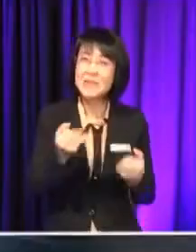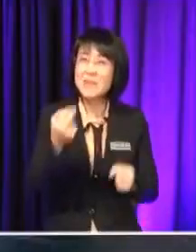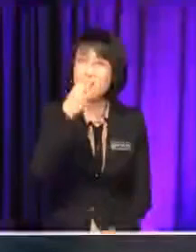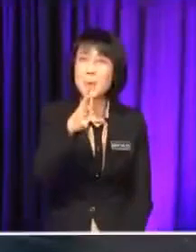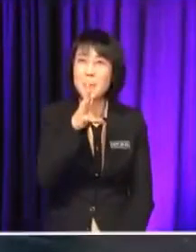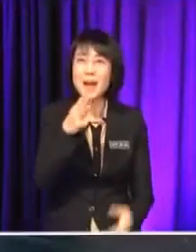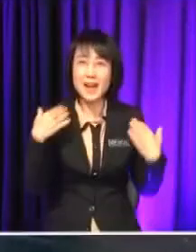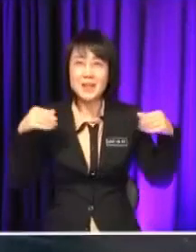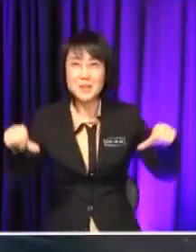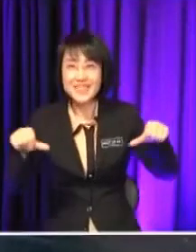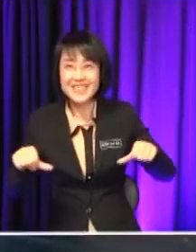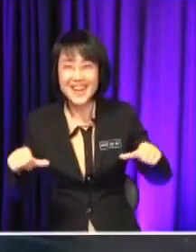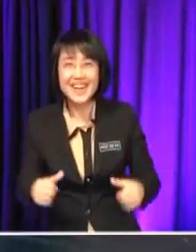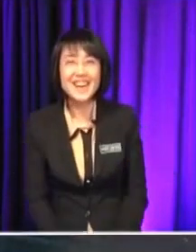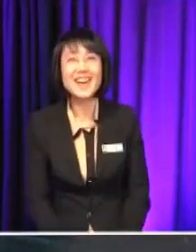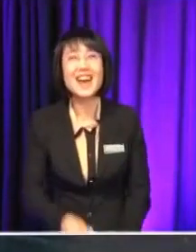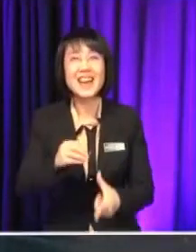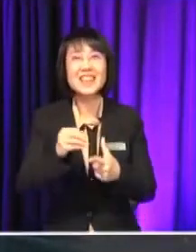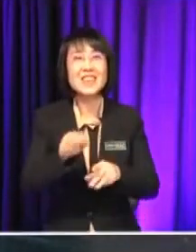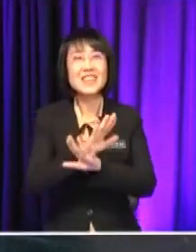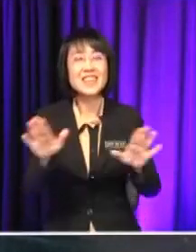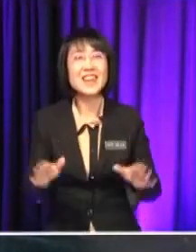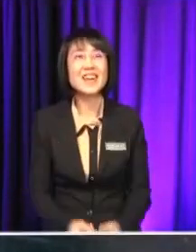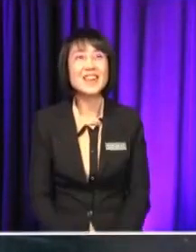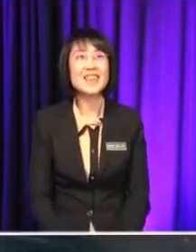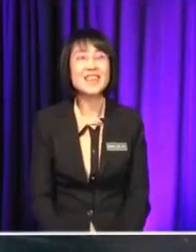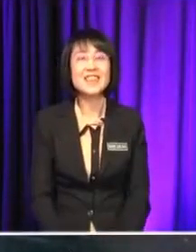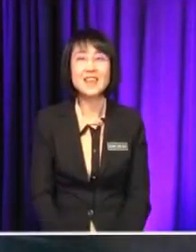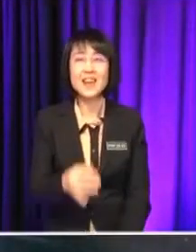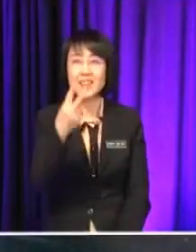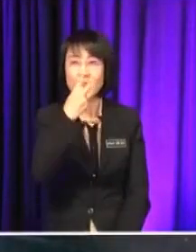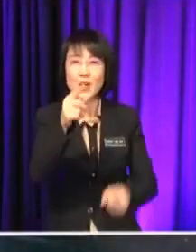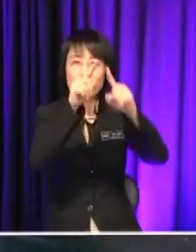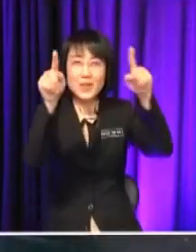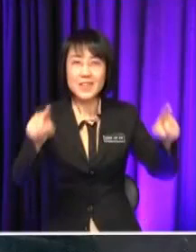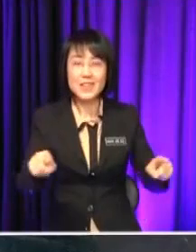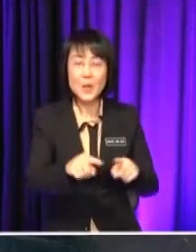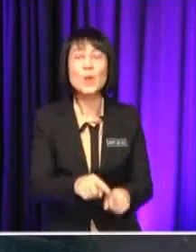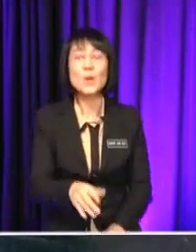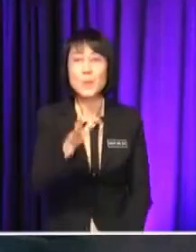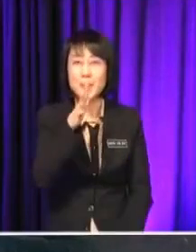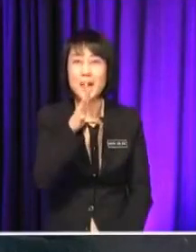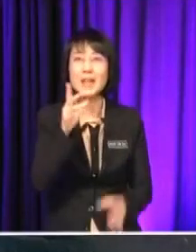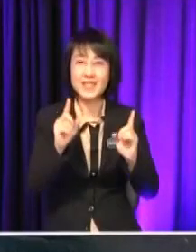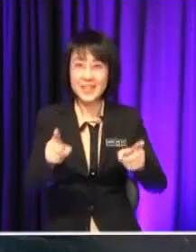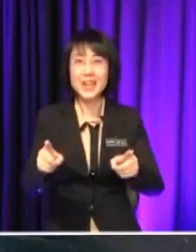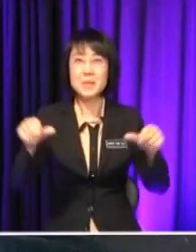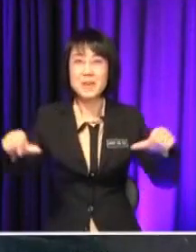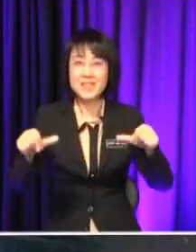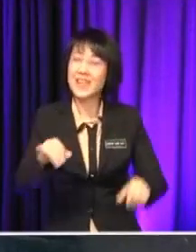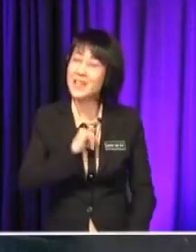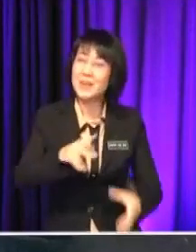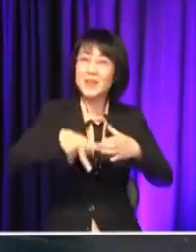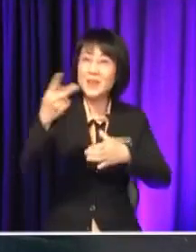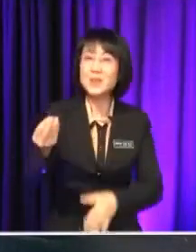time Makan ee tidak tahu sudah mulai terucap Oke Maaf saya di tengah masa Oke jadi saya pun akan keluar untuk makan di dapur